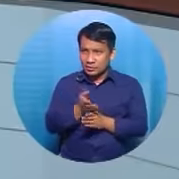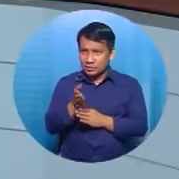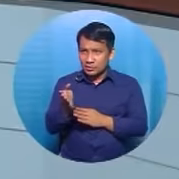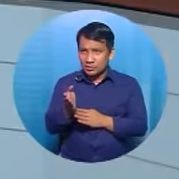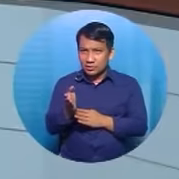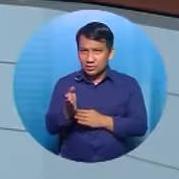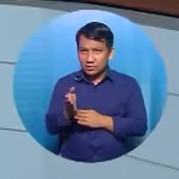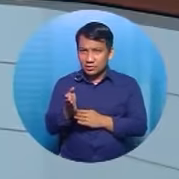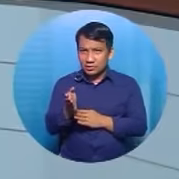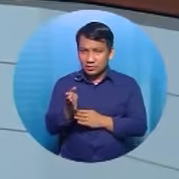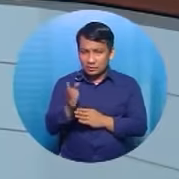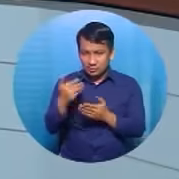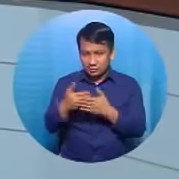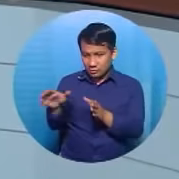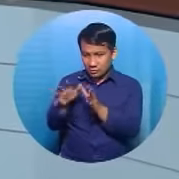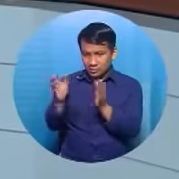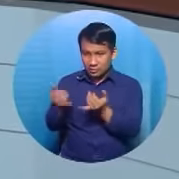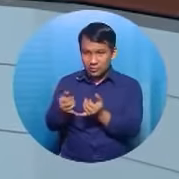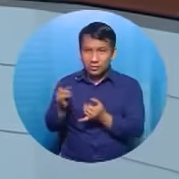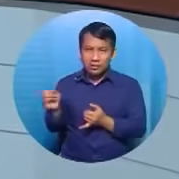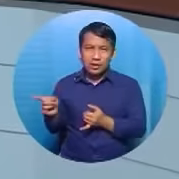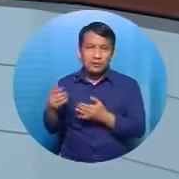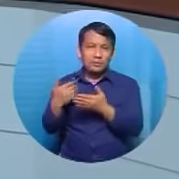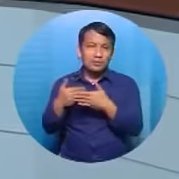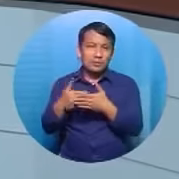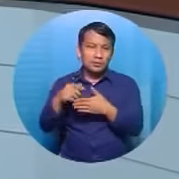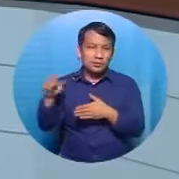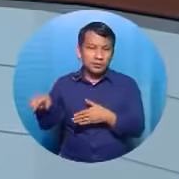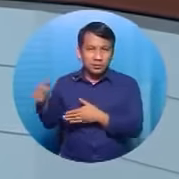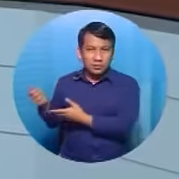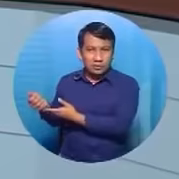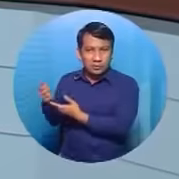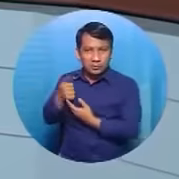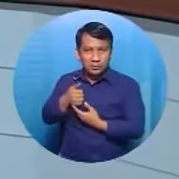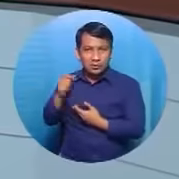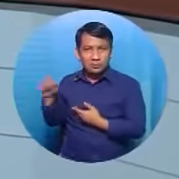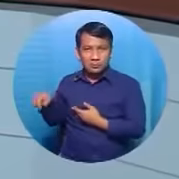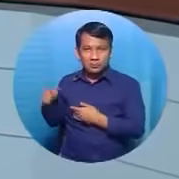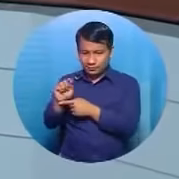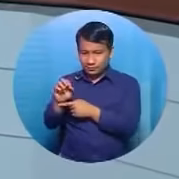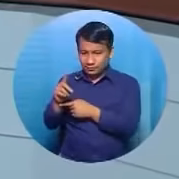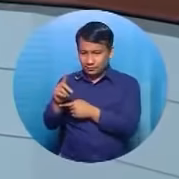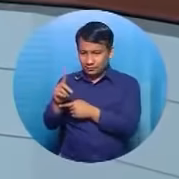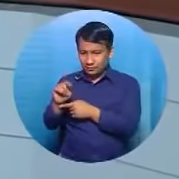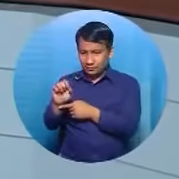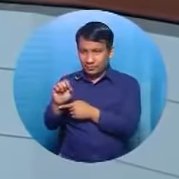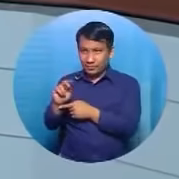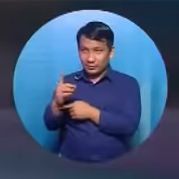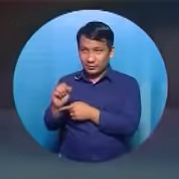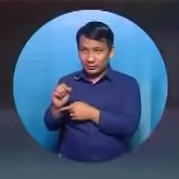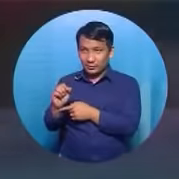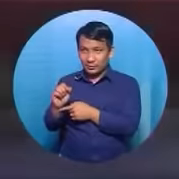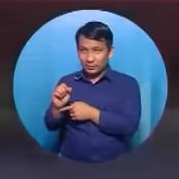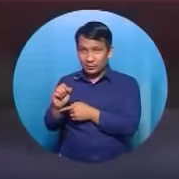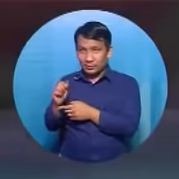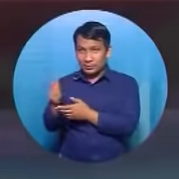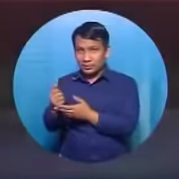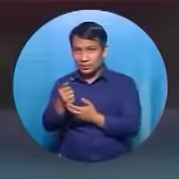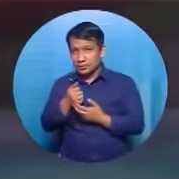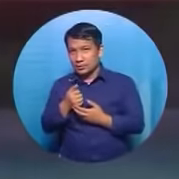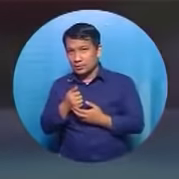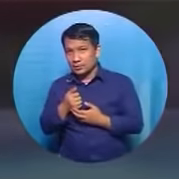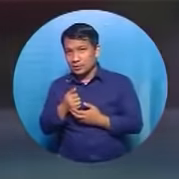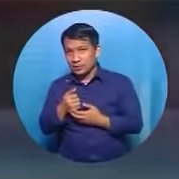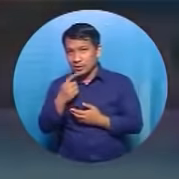sa barangay hall kasi malapit lang po. Okay. Humingi ng tulong sa mga tano doon. Parang